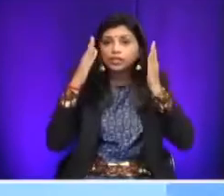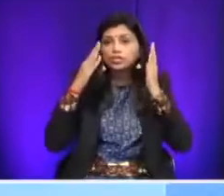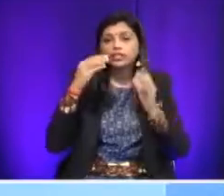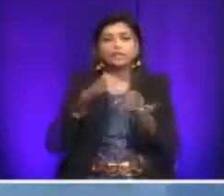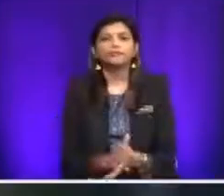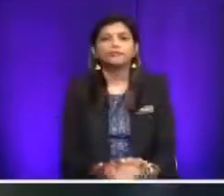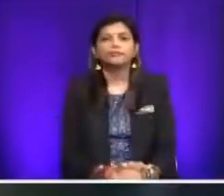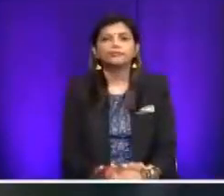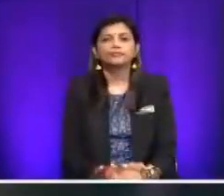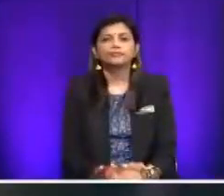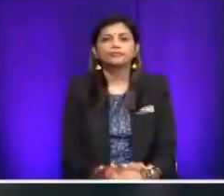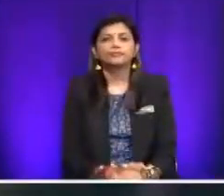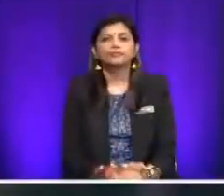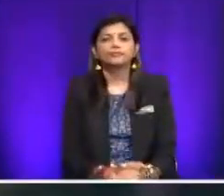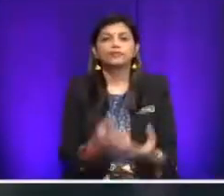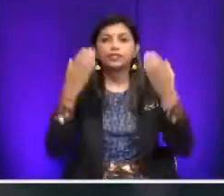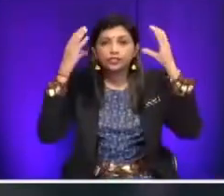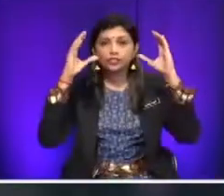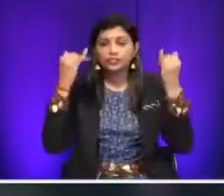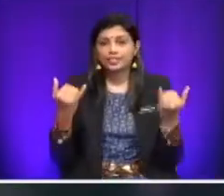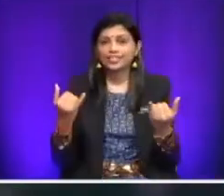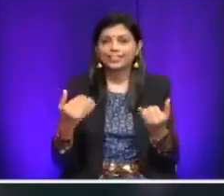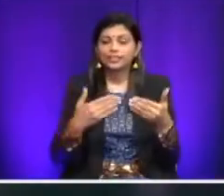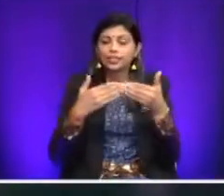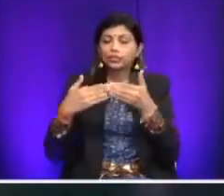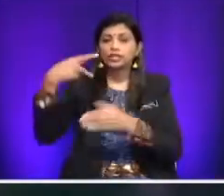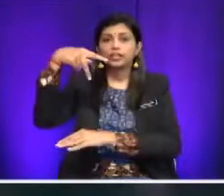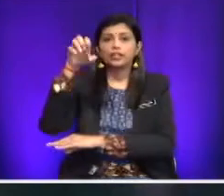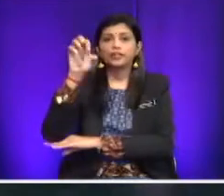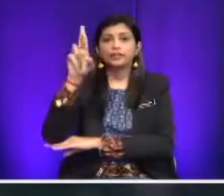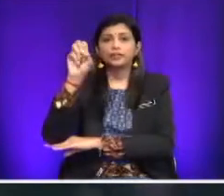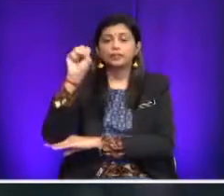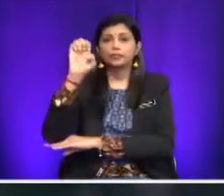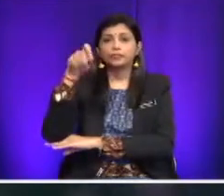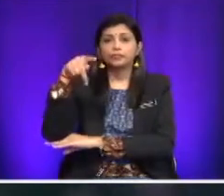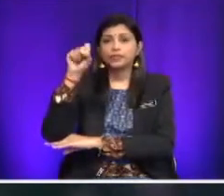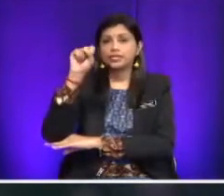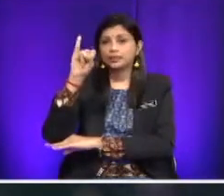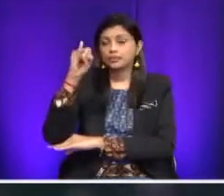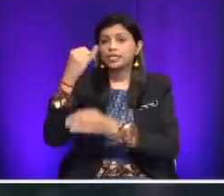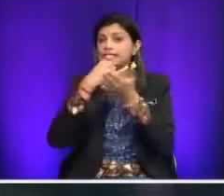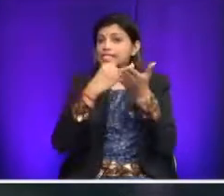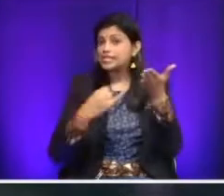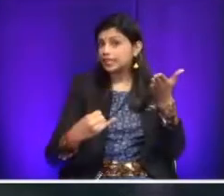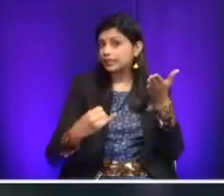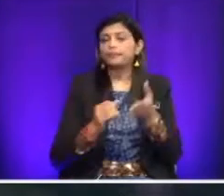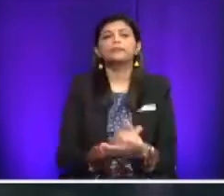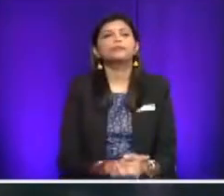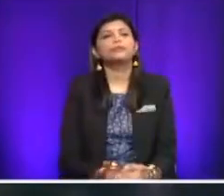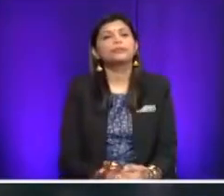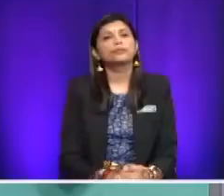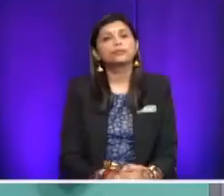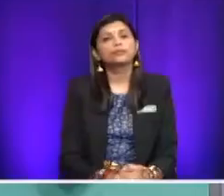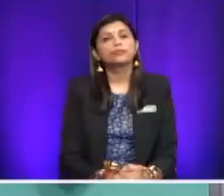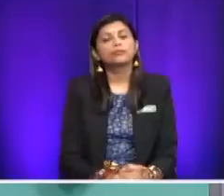sebuah revolusi oke bye go ayo kita teruskan dengan persepsi sini kita pergi ke pesisir Keke bentuk industri